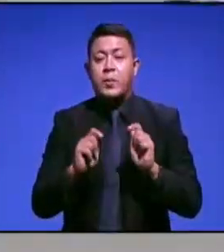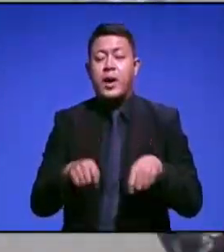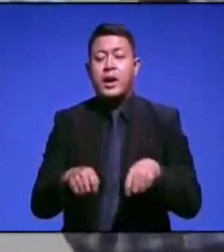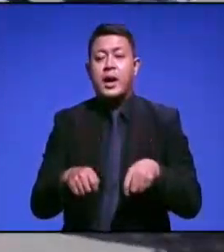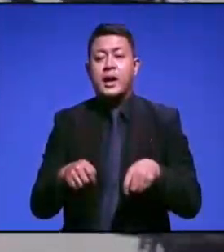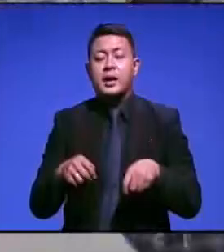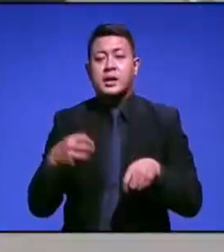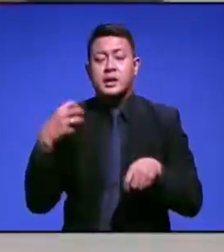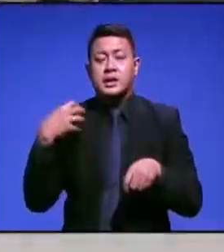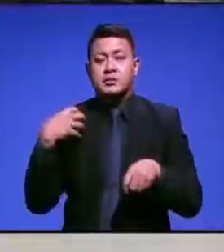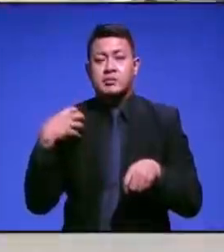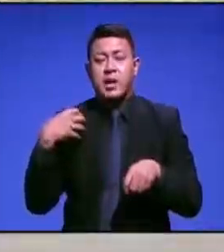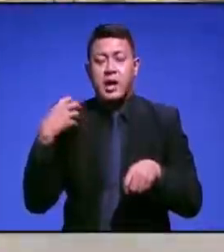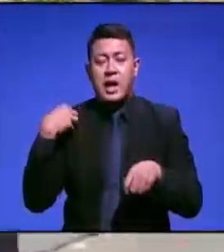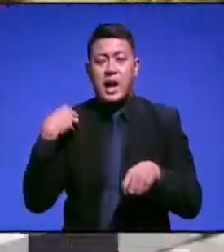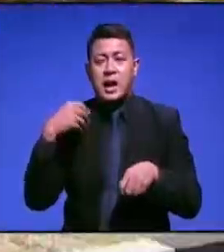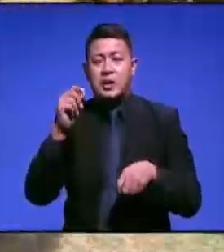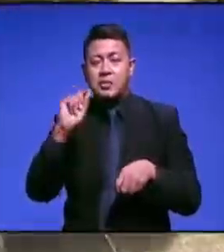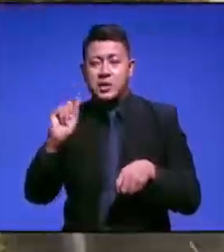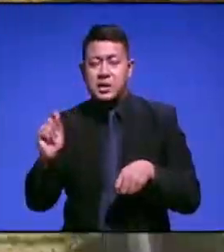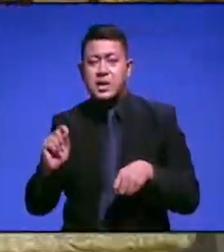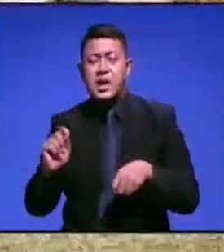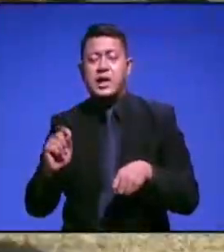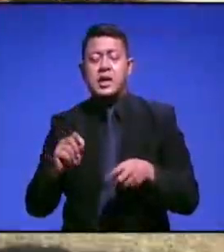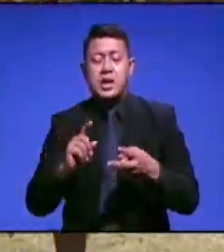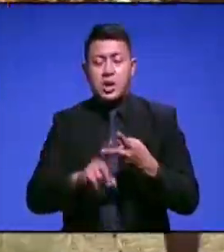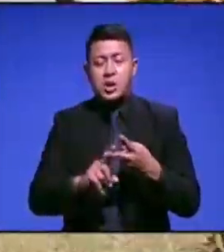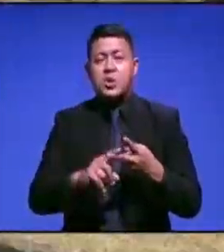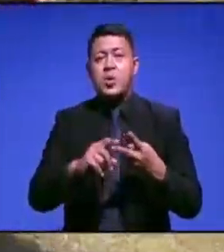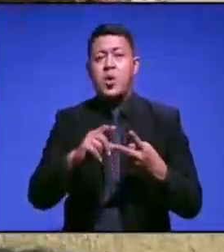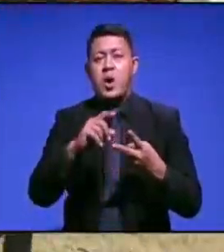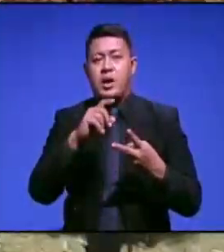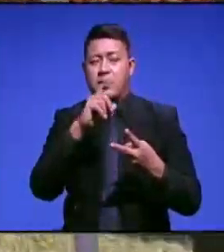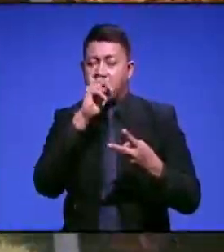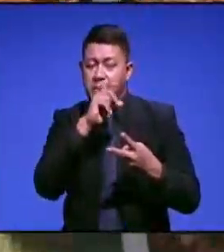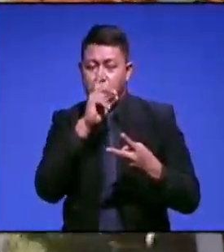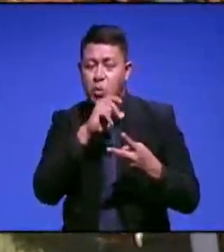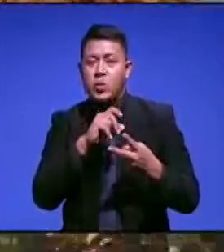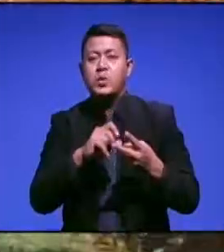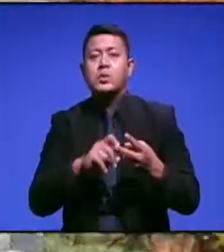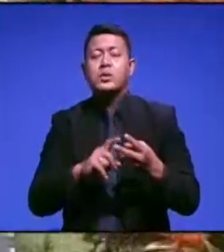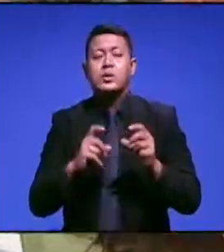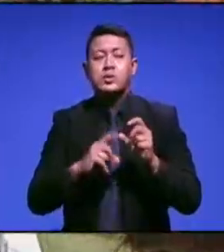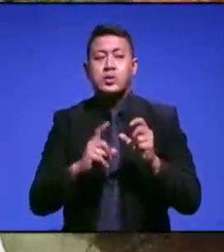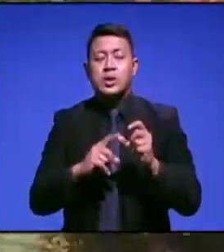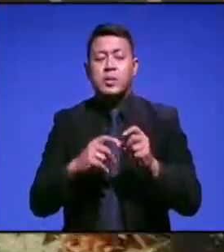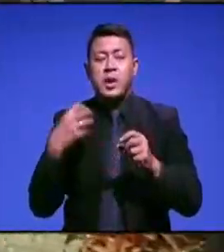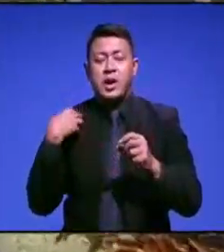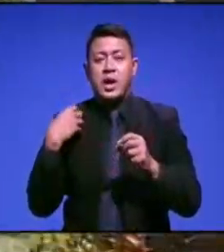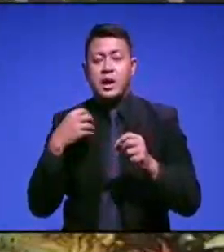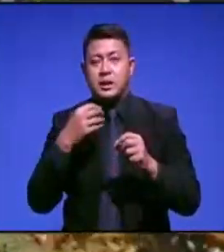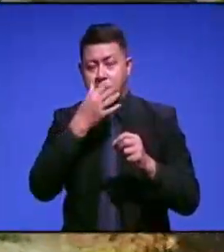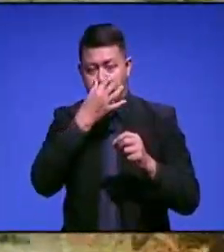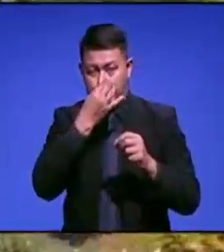hak, Sutarman juga disangkakan pasal penipuan dalam proses rekrutmen calon anggota. Sutarman menyematkan gelar akademik